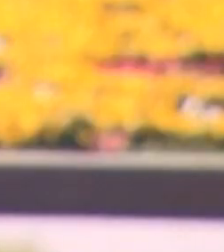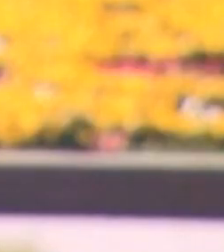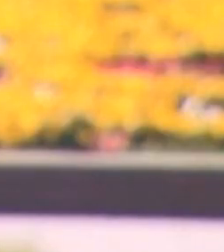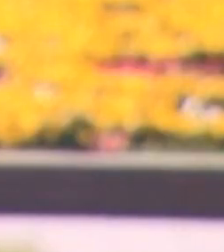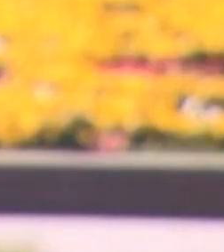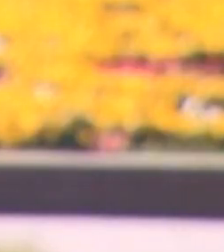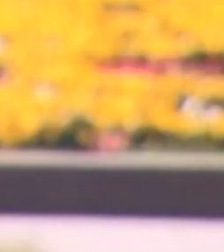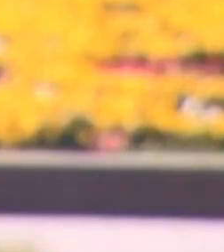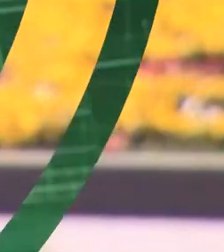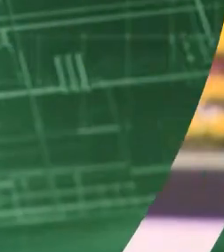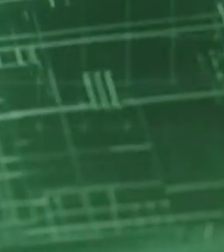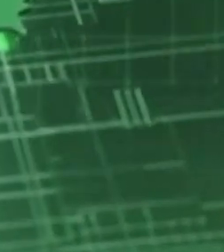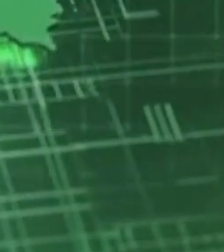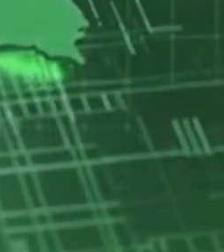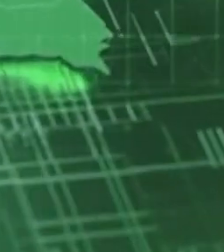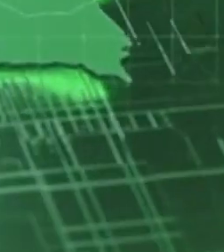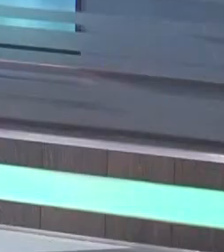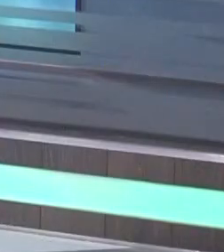Мира Ижанова.